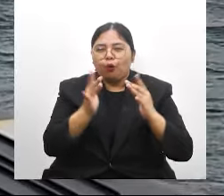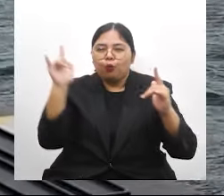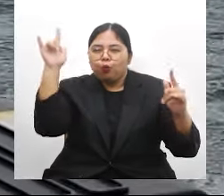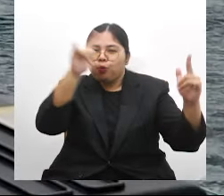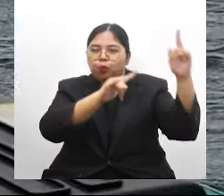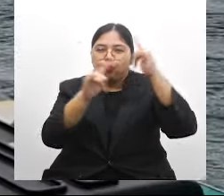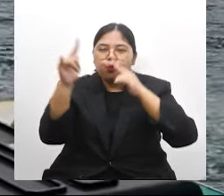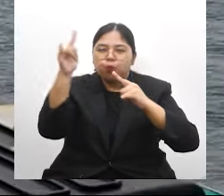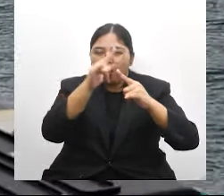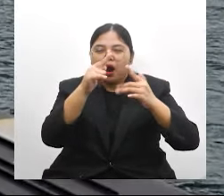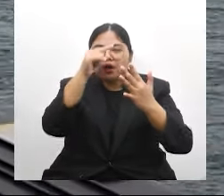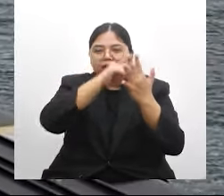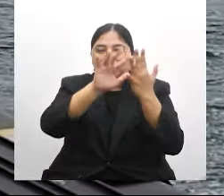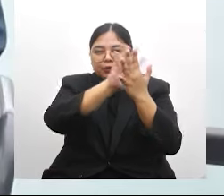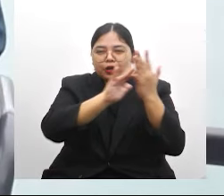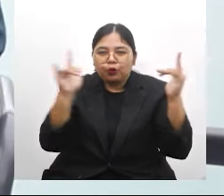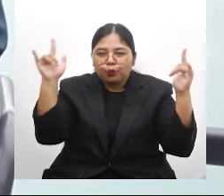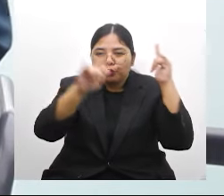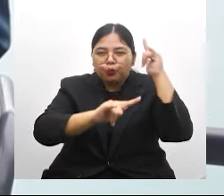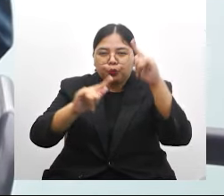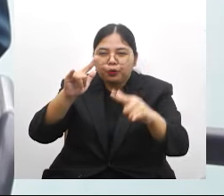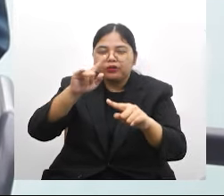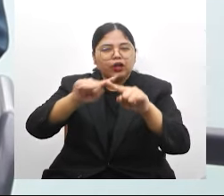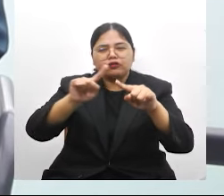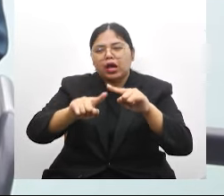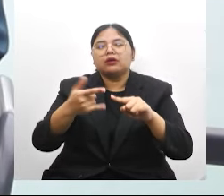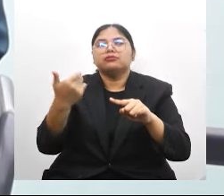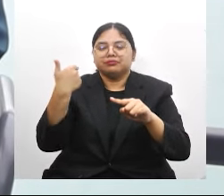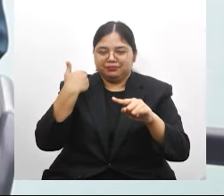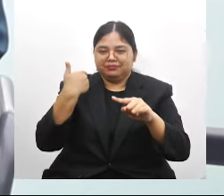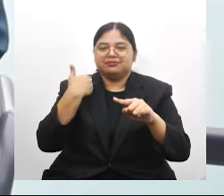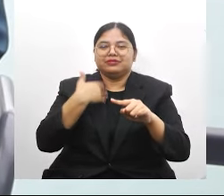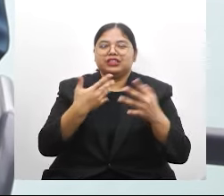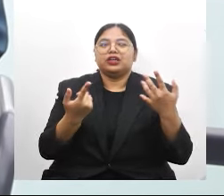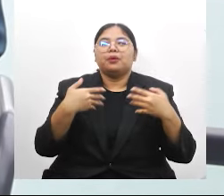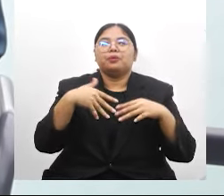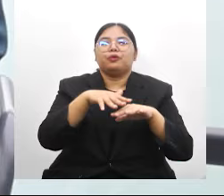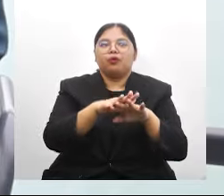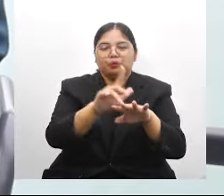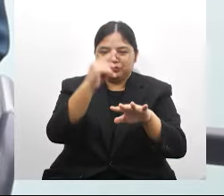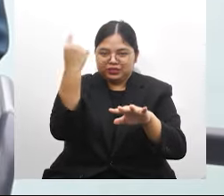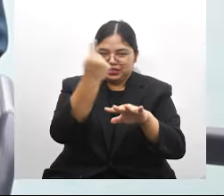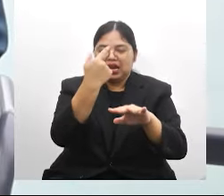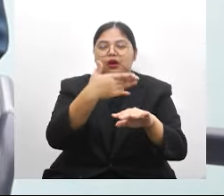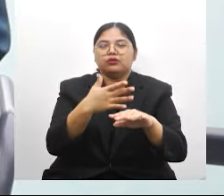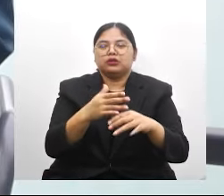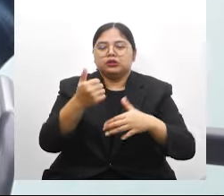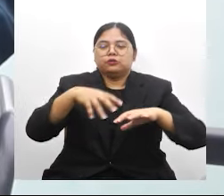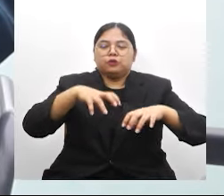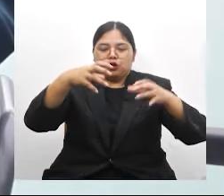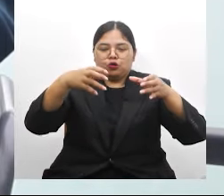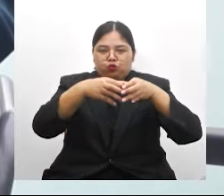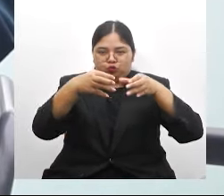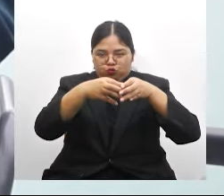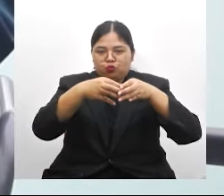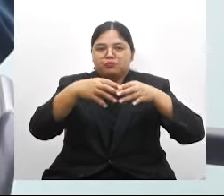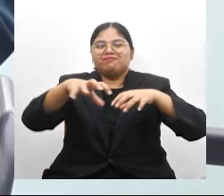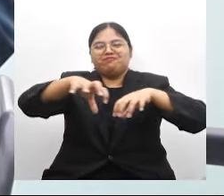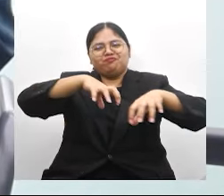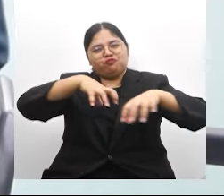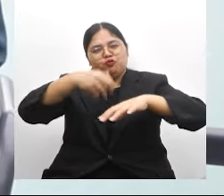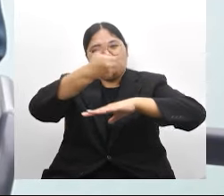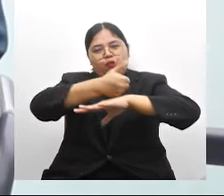ทั่วประเทศหรือแม้กระทั่งจากทั่วโลกเนี่ยเพราะฉะนั้นหลักสูตรที่ทางโรงเรียนโดยท่านผู้บริหารคณะคุณครูเนี่ยได้พัฒนาหลักสูตรขึ้นเป็น